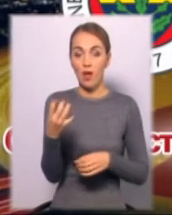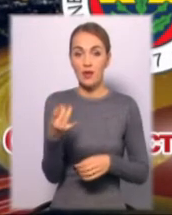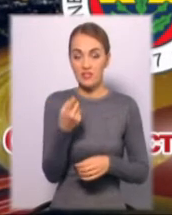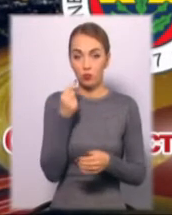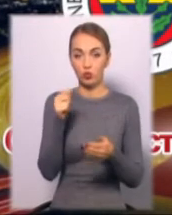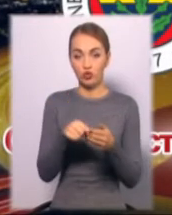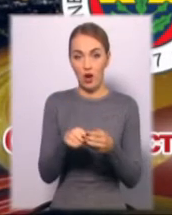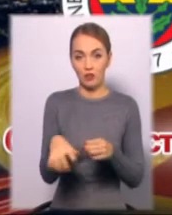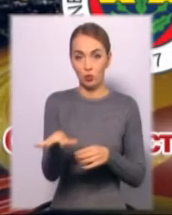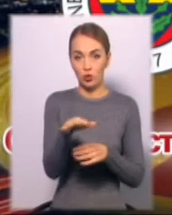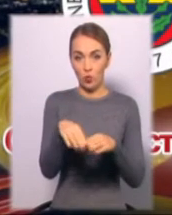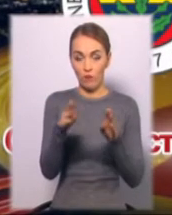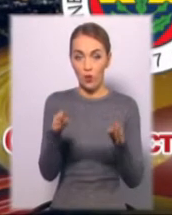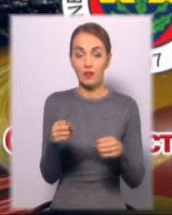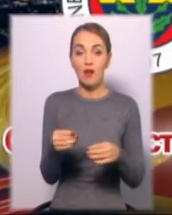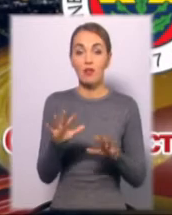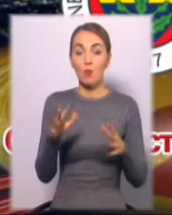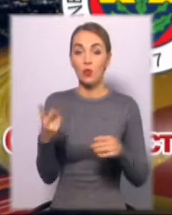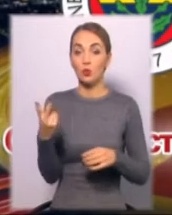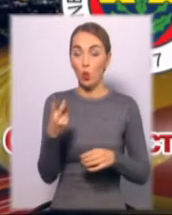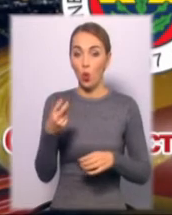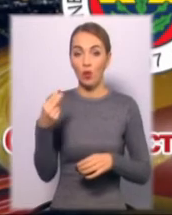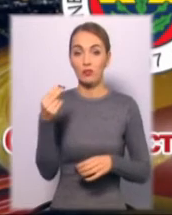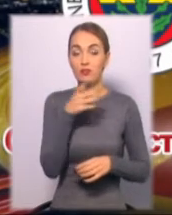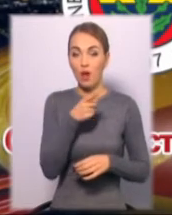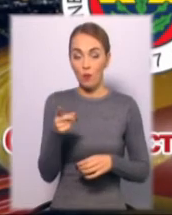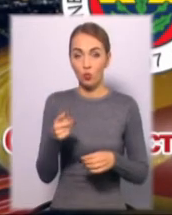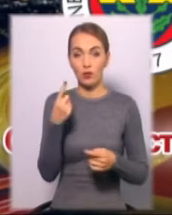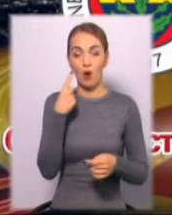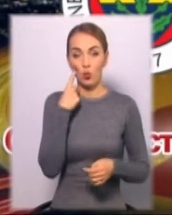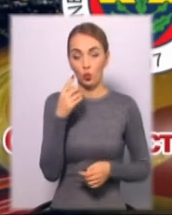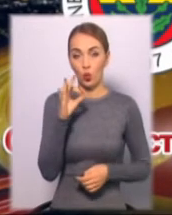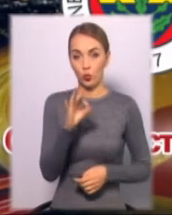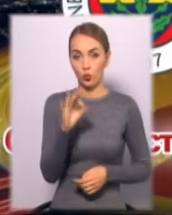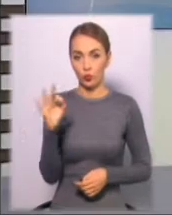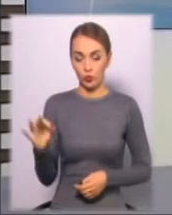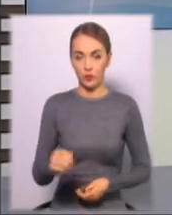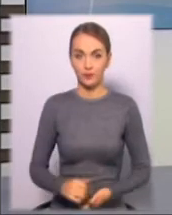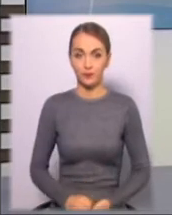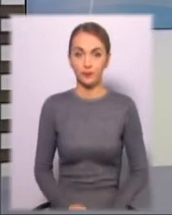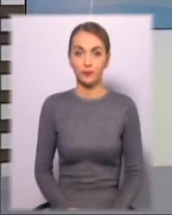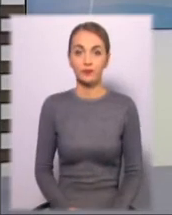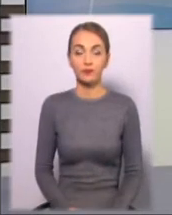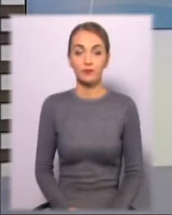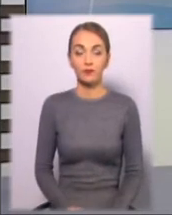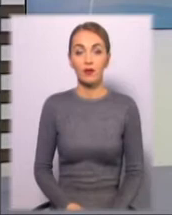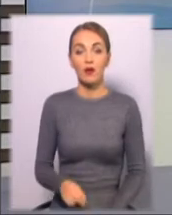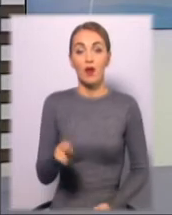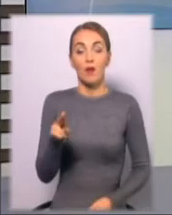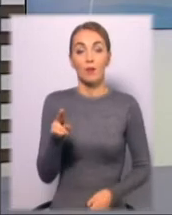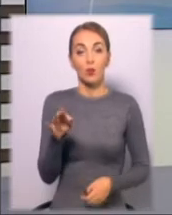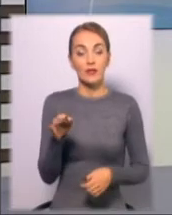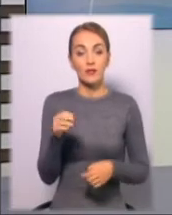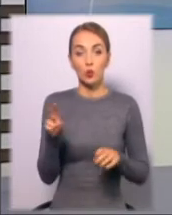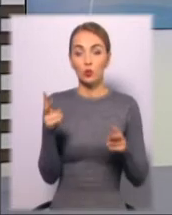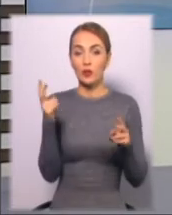влучали у площину воріт. На момент 2-го тайму рахунок залишається 0-0. Хокеїсти столичного